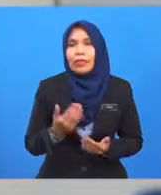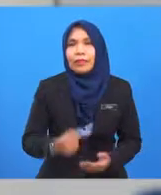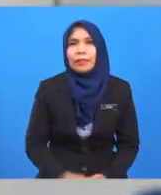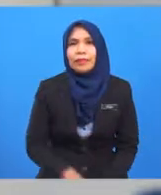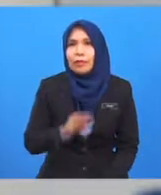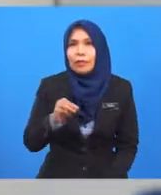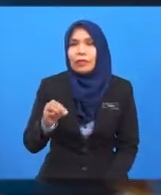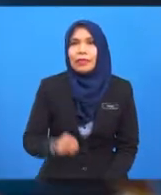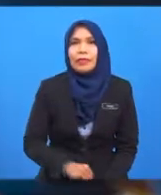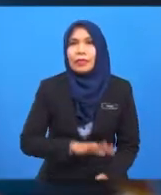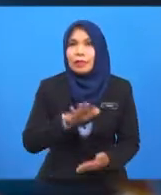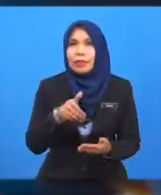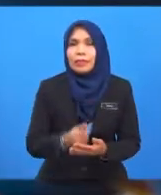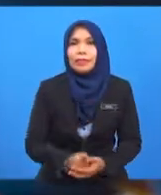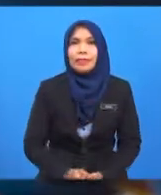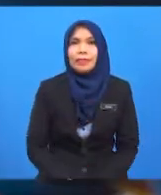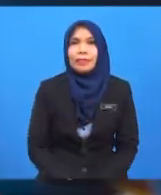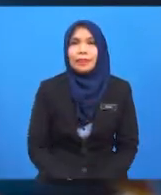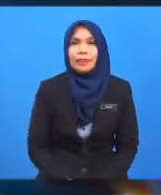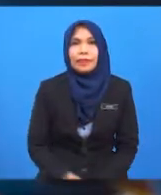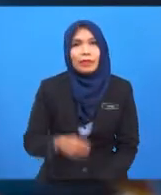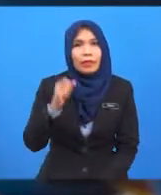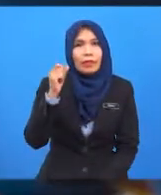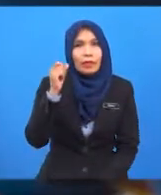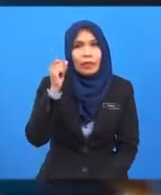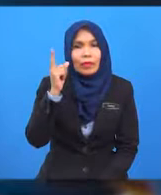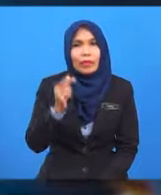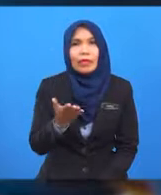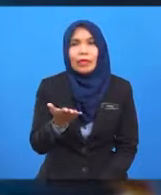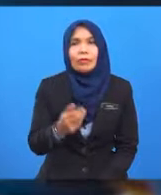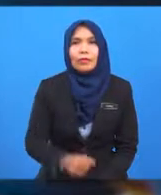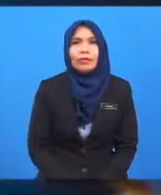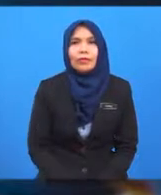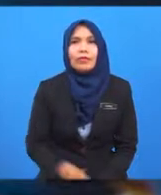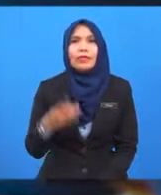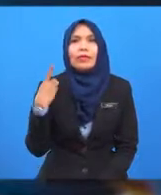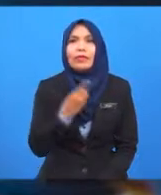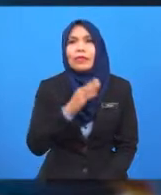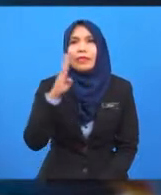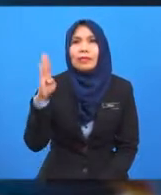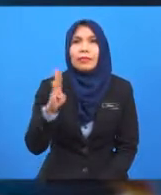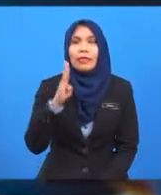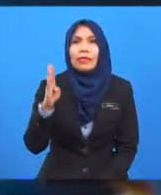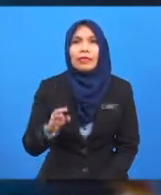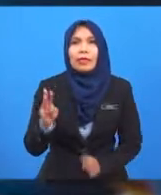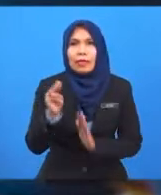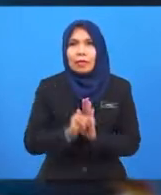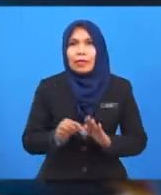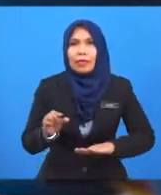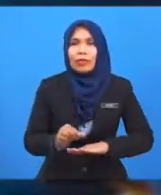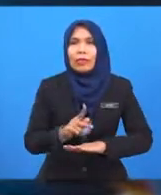Murid-murid sekalian, sedarkah kamu sebenarnya kita biasa menggunakan